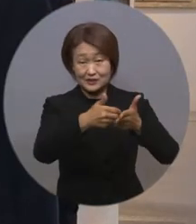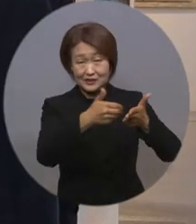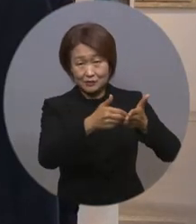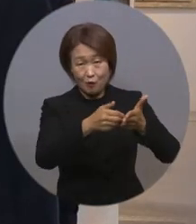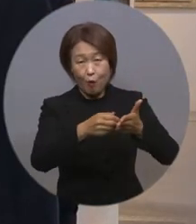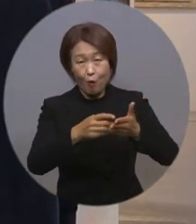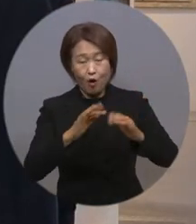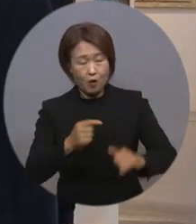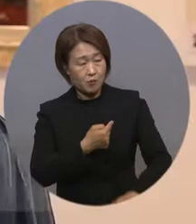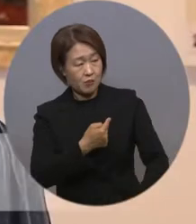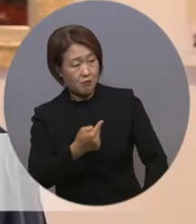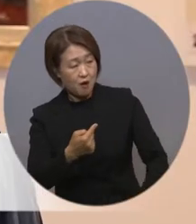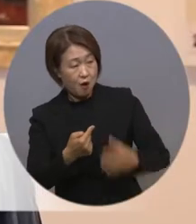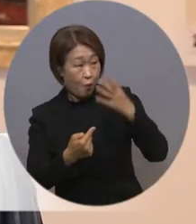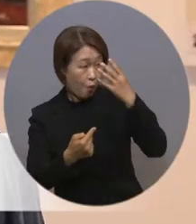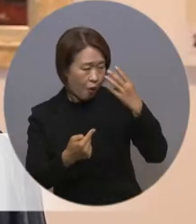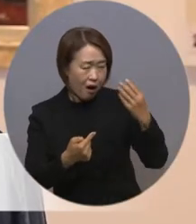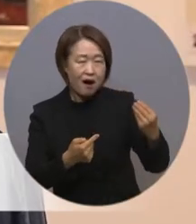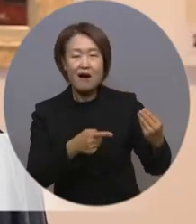눈길을 끌었습니다 그림